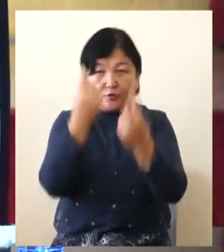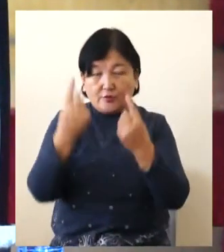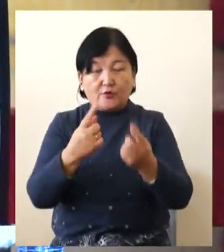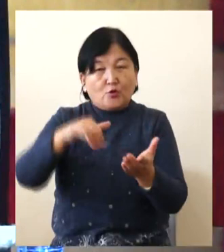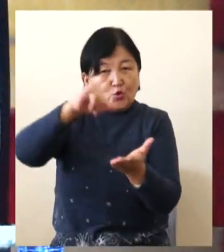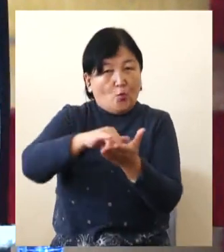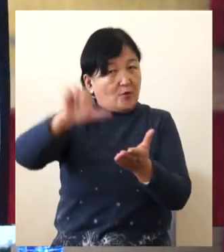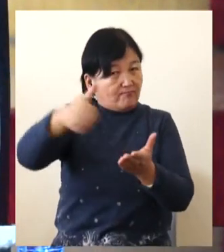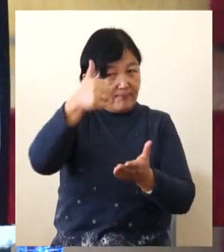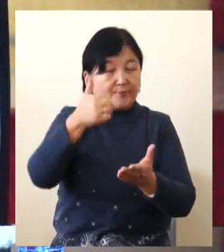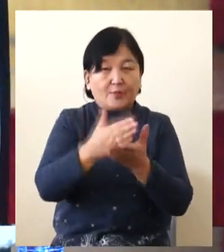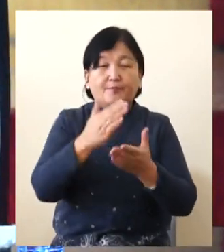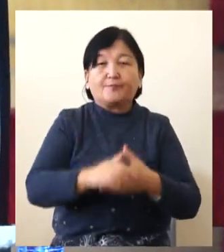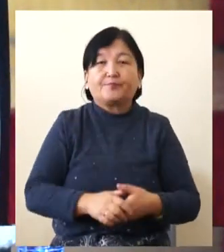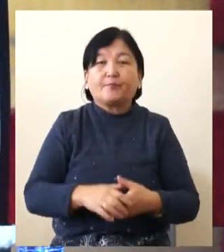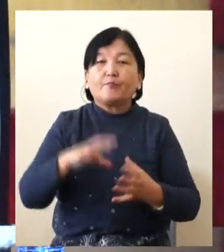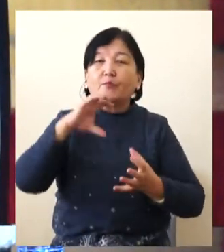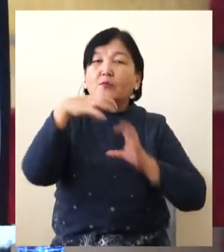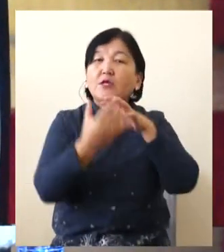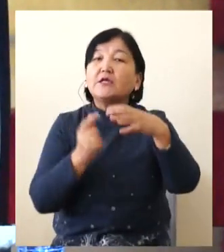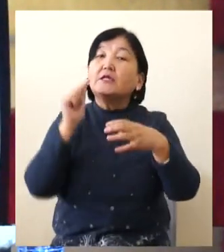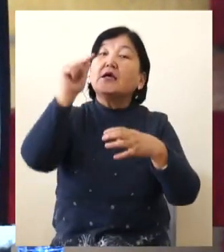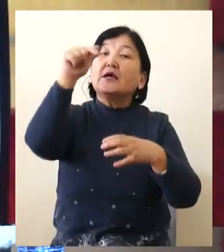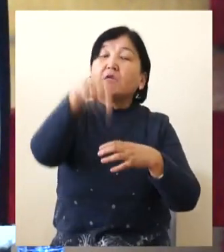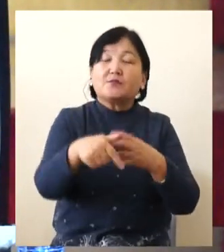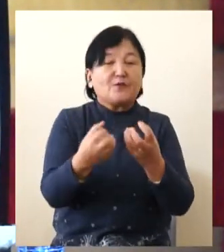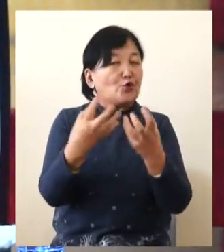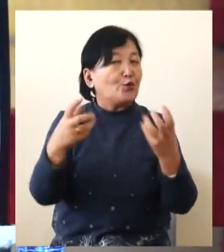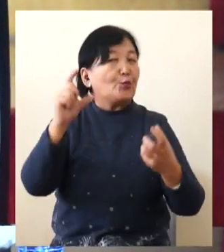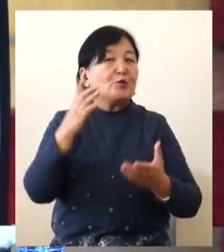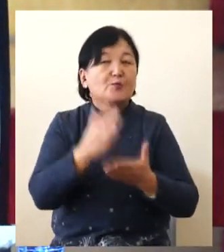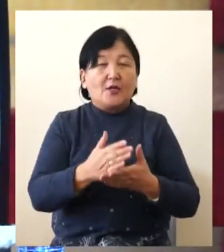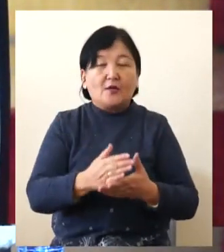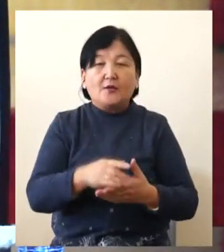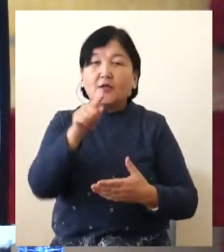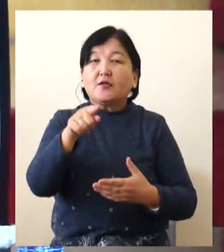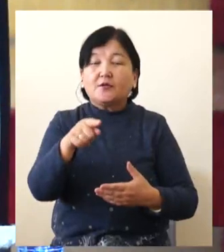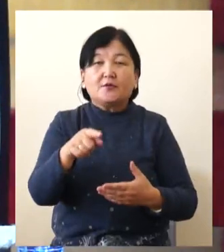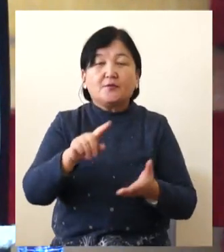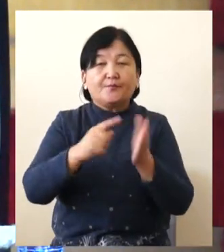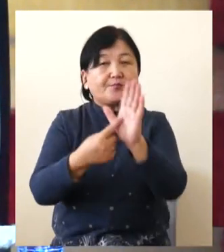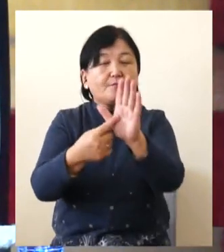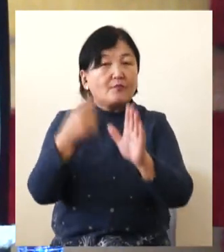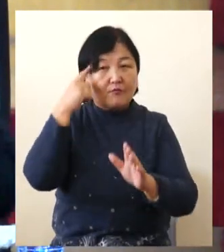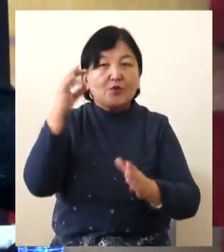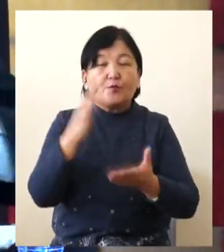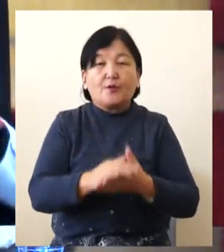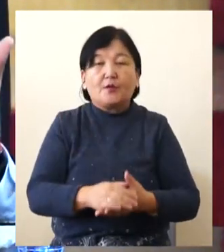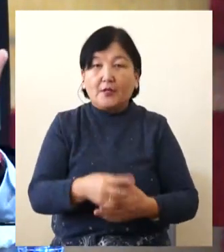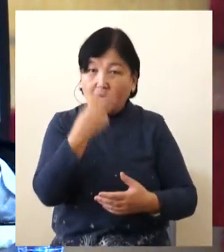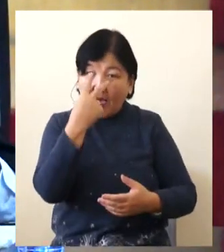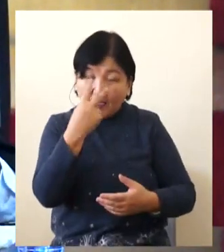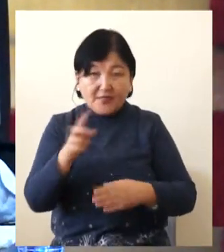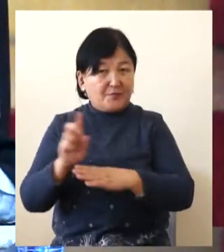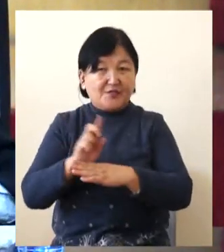түүхийг гаргаж харуулмаар байгаа. Дэлхий дээр гарцсан зөндөө олон хүмүүс байна. Бид мэдхгүй, тэд нар шилэхгүй юм. Тэгээд чинь нөгөө